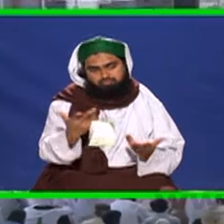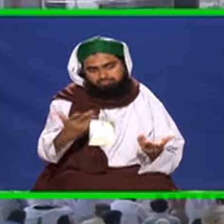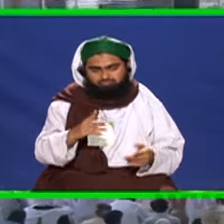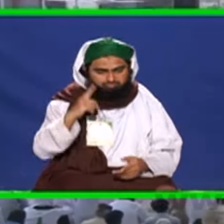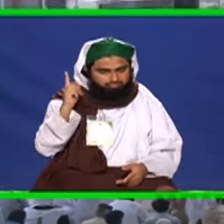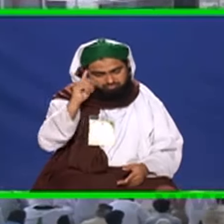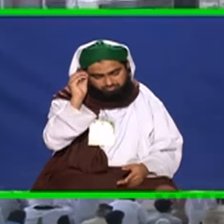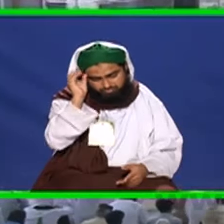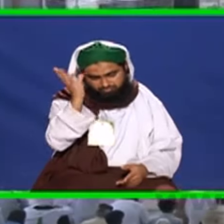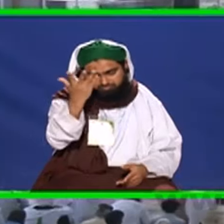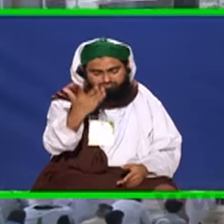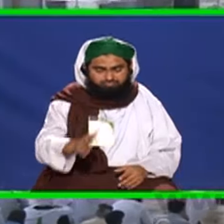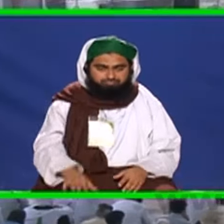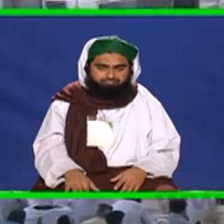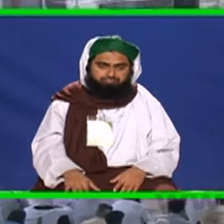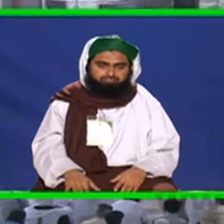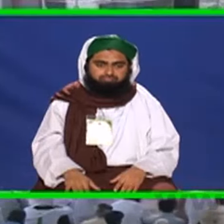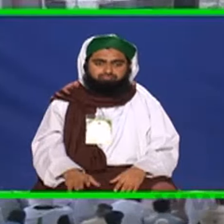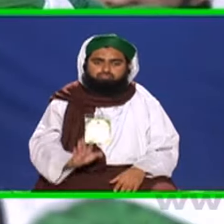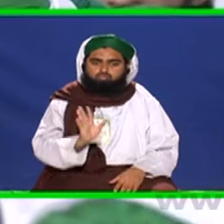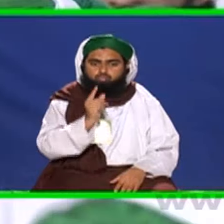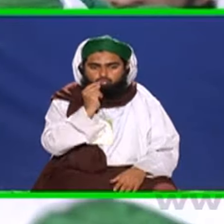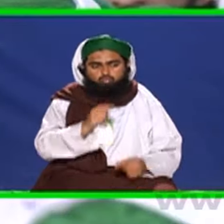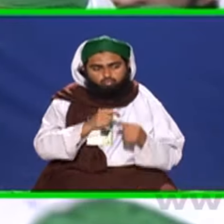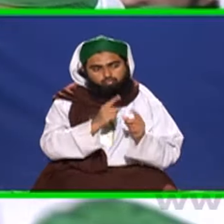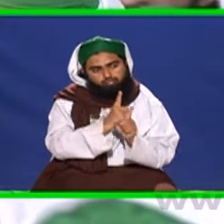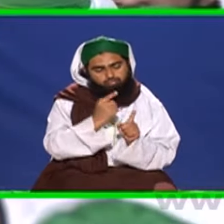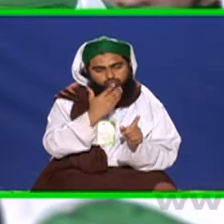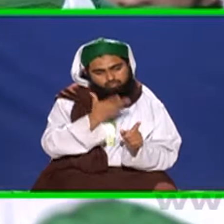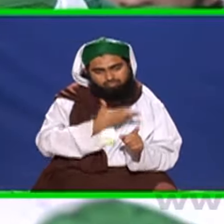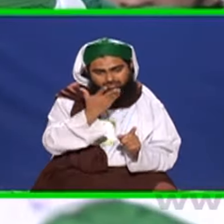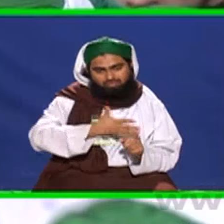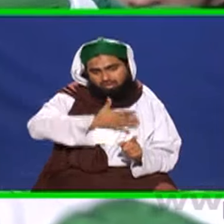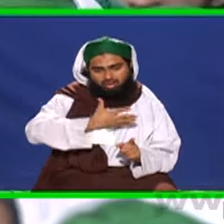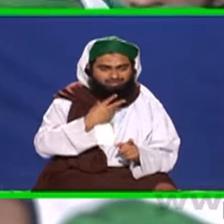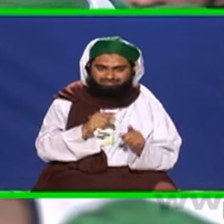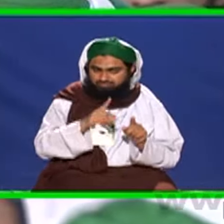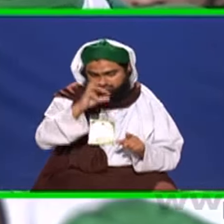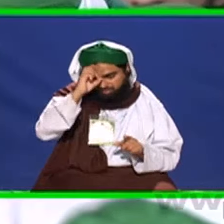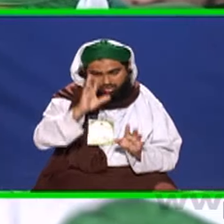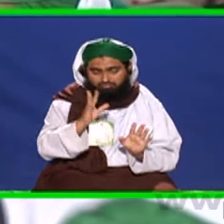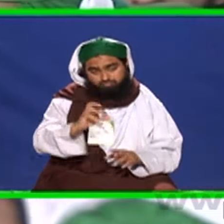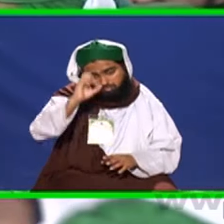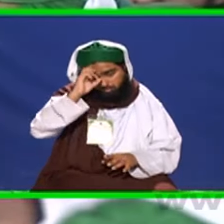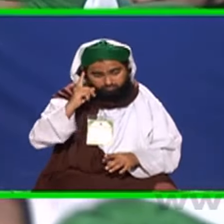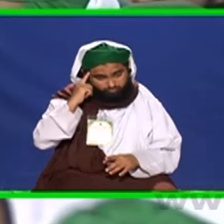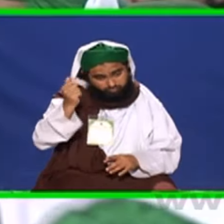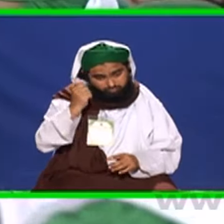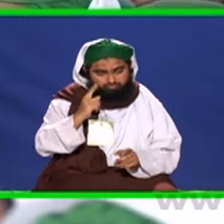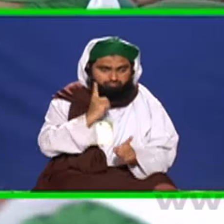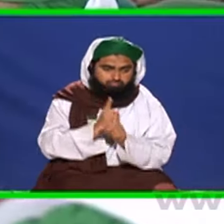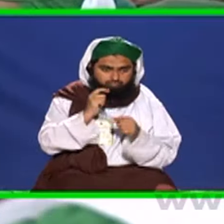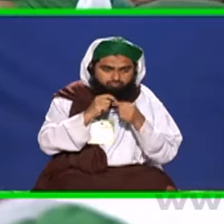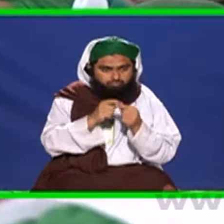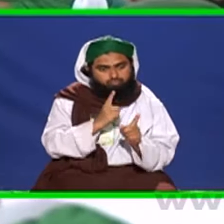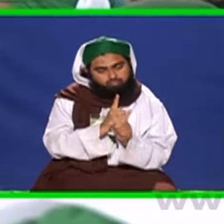مرض یہ عام ایک قاعدہ ہے. کوئی بھی سمجھدار عالم ہو اس سے پوچھنا, ہر داڑھی والا عالم نہیں ہوتا, کوئی سمجھدار